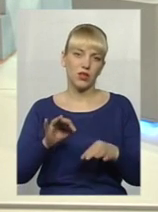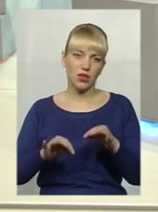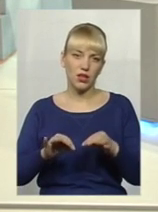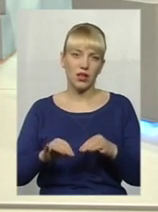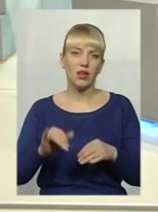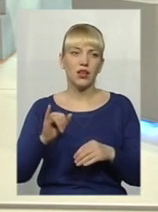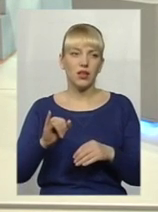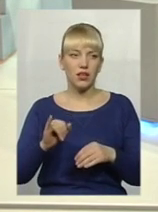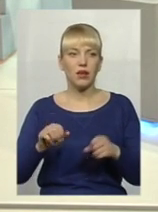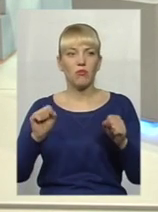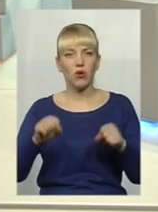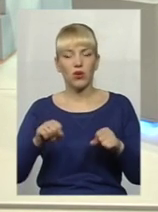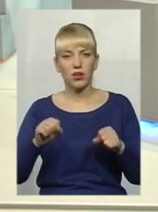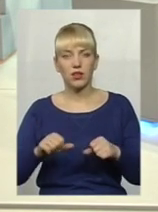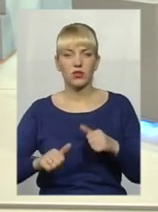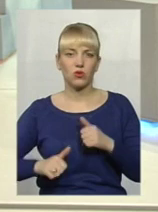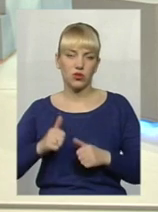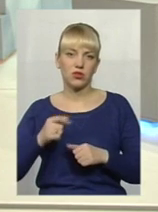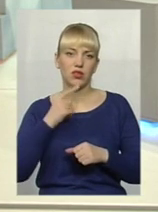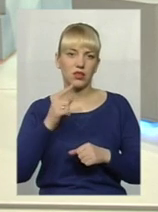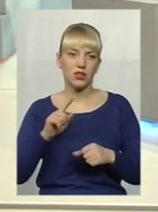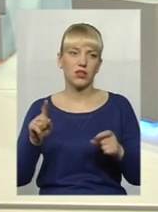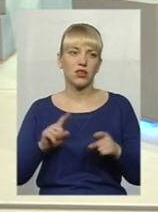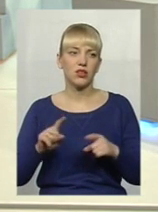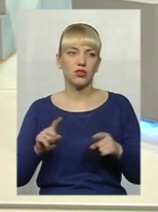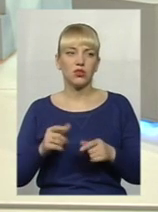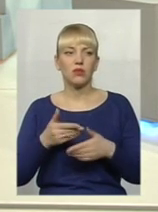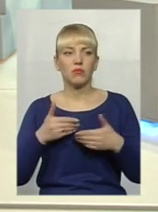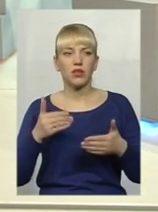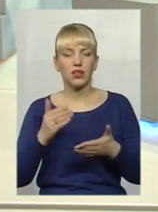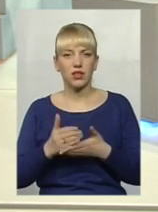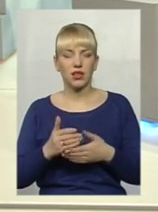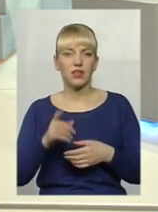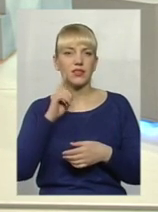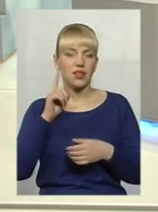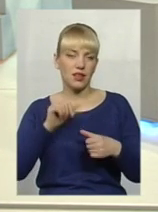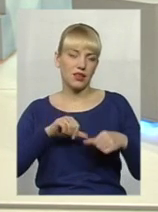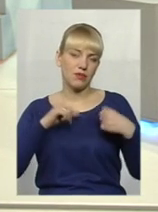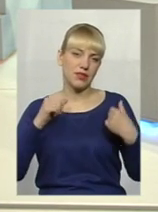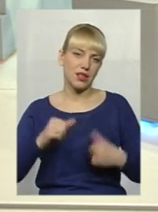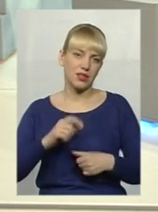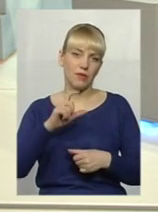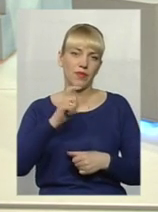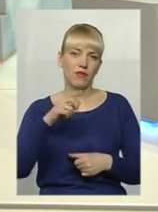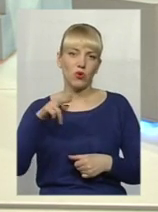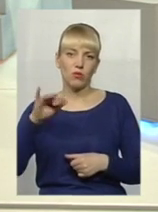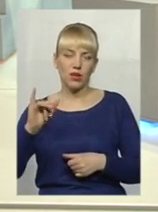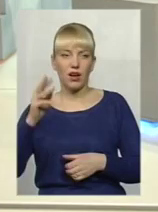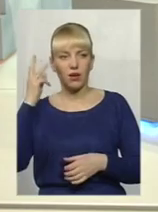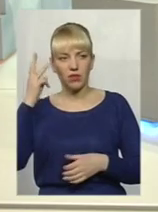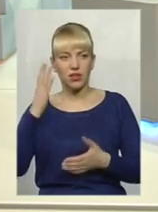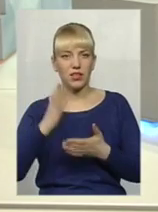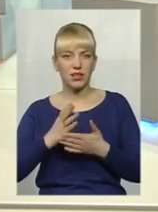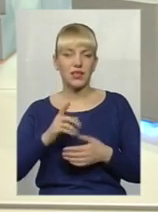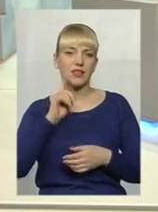і могли з гордістю казати, що ми є зеленим серцем тієї Європи, і Хмельниччина – зеленим